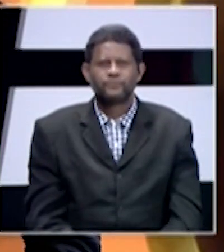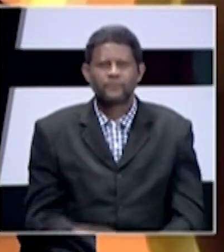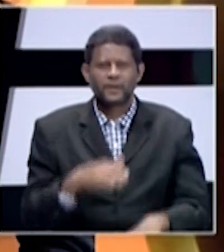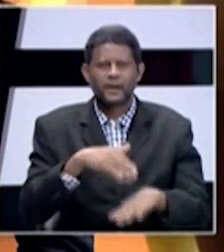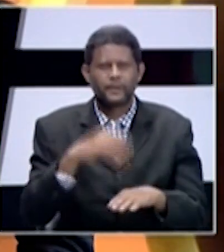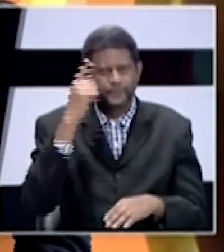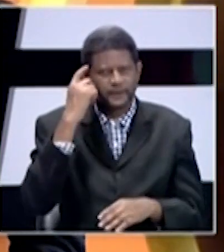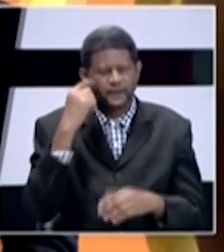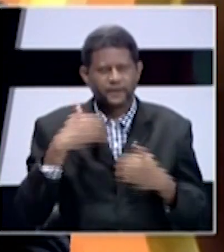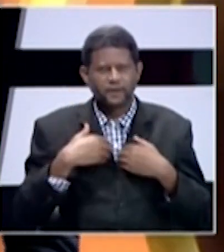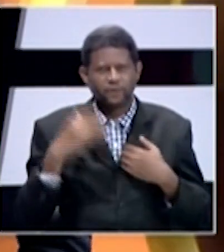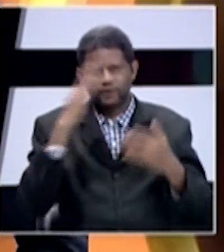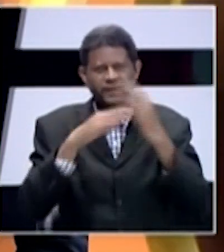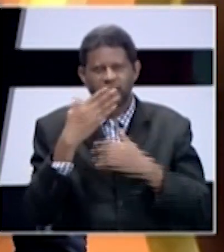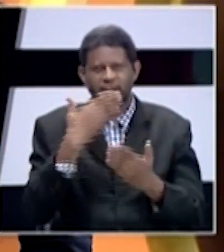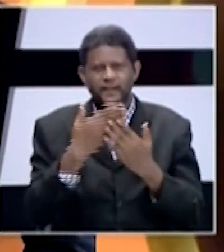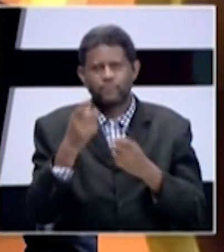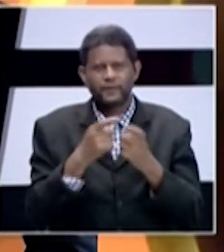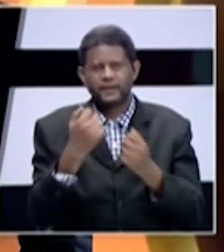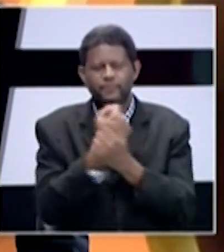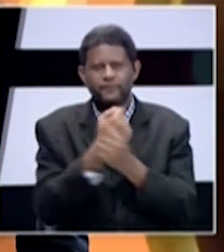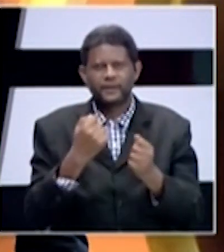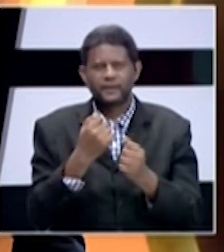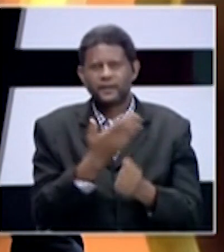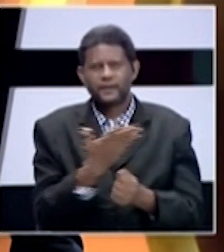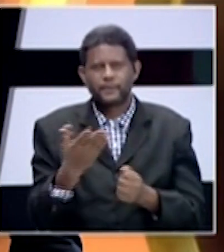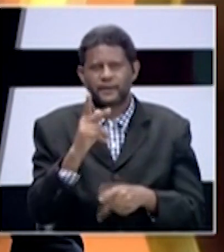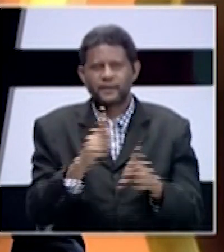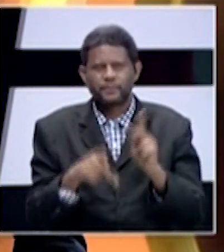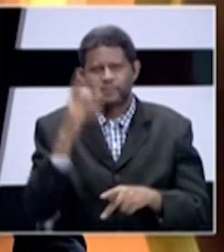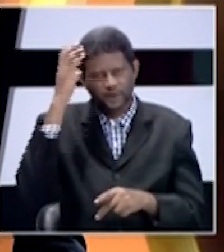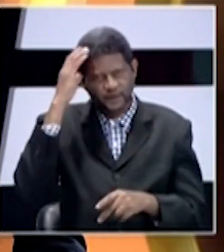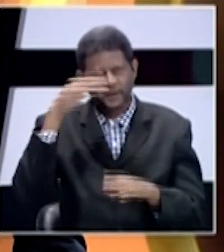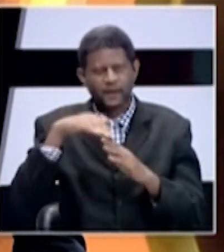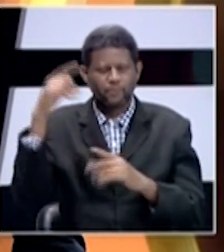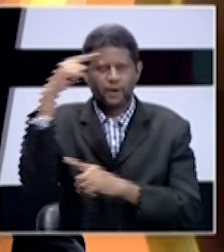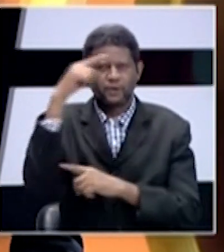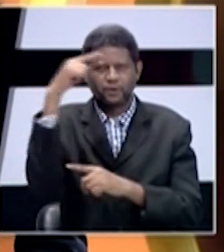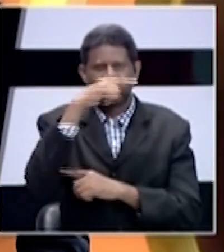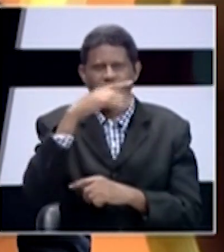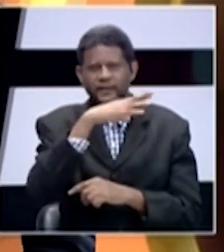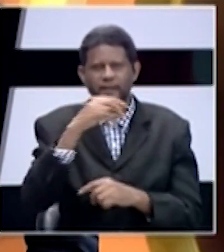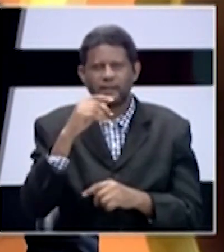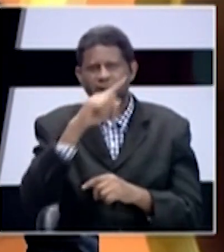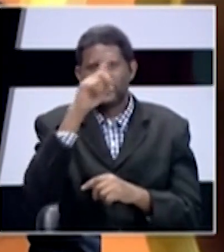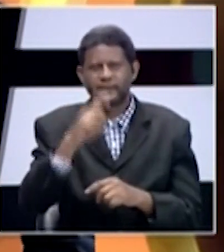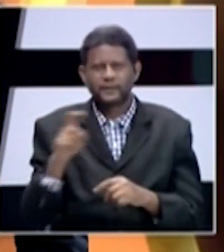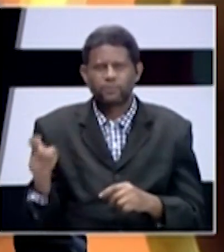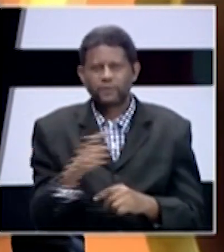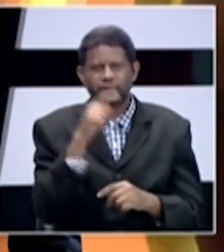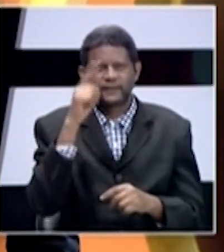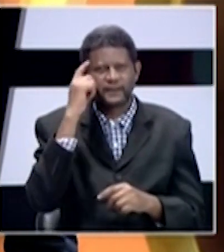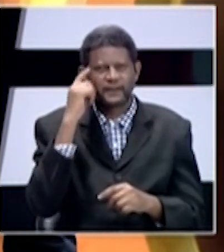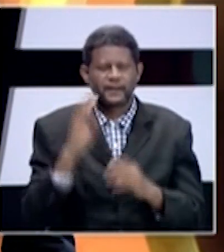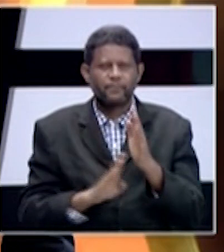ኣብ ትግራይ ዘለዉ ፀገማት ሰናይ መምሕዳር ንምፍታሕን ንብረት ህዝብን መንግስትን ኣብ መዓሉ ክውዕለን ሓተቲ ብምዃነ